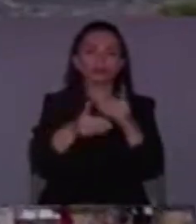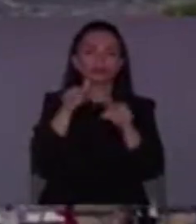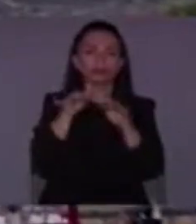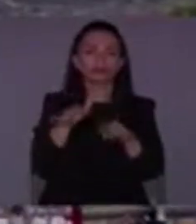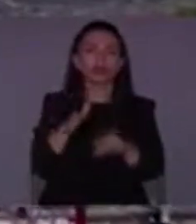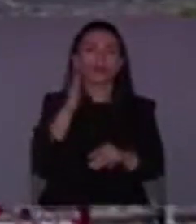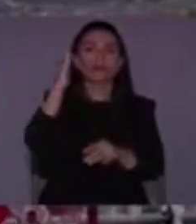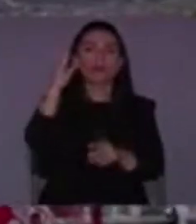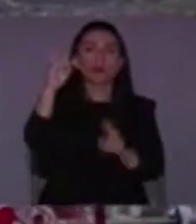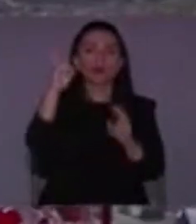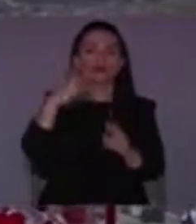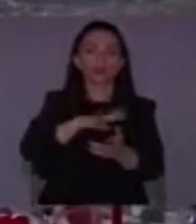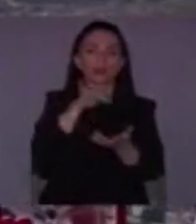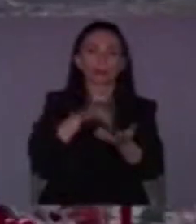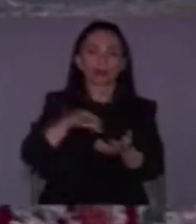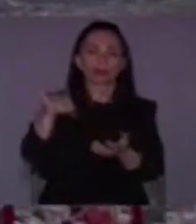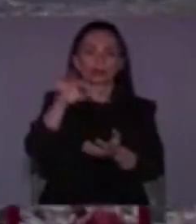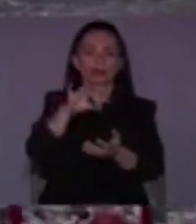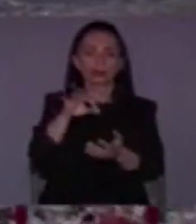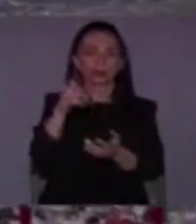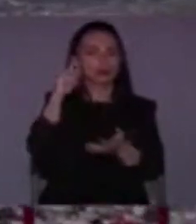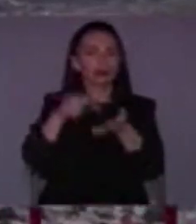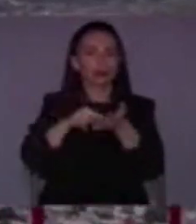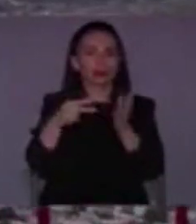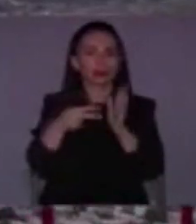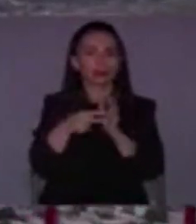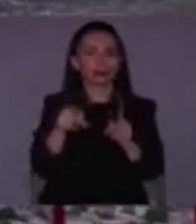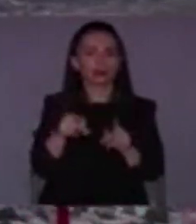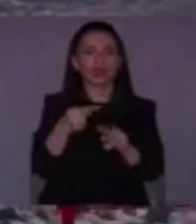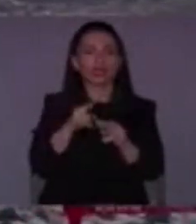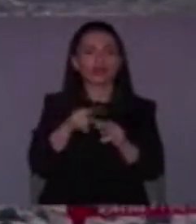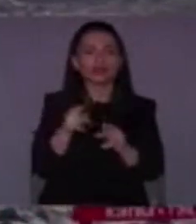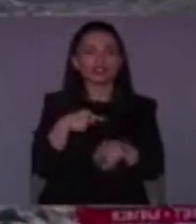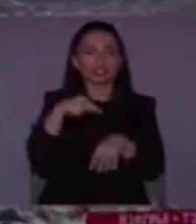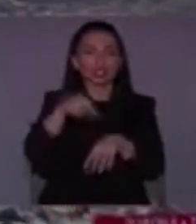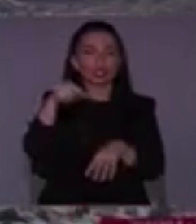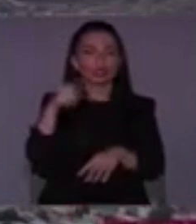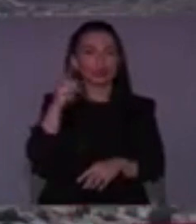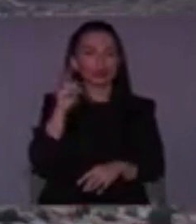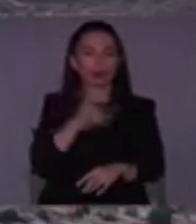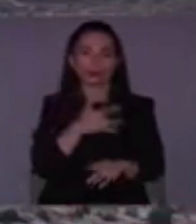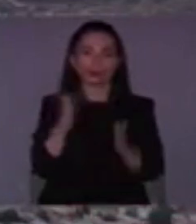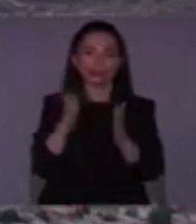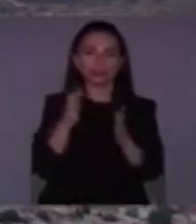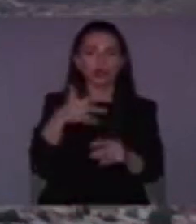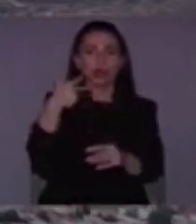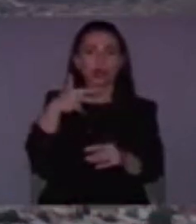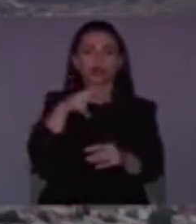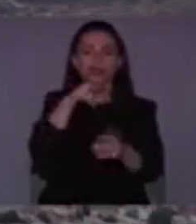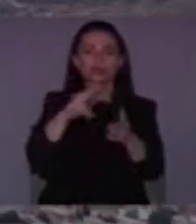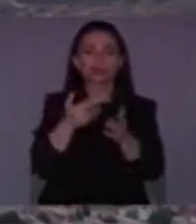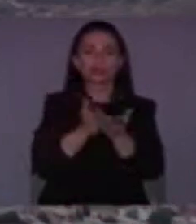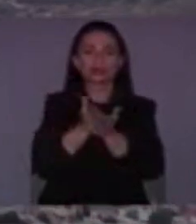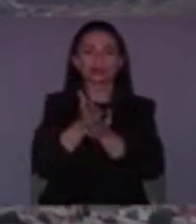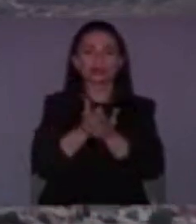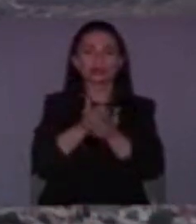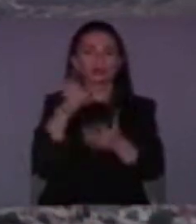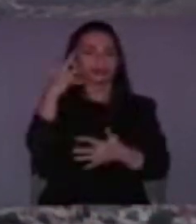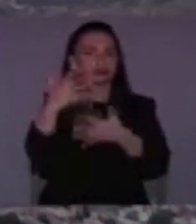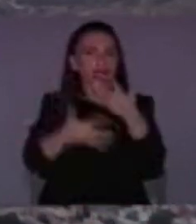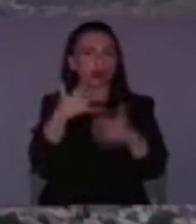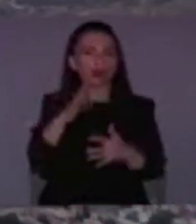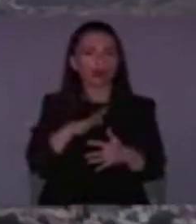პერსპექტიული, მომავლის თბილისზე გათვლილი. იმის შეგრძნება, რომ თითქმის 20-წლიანი ქაოსის მერე